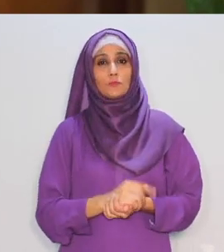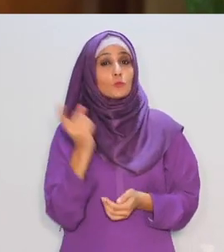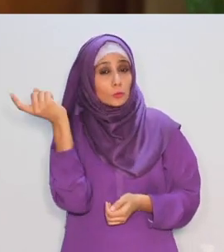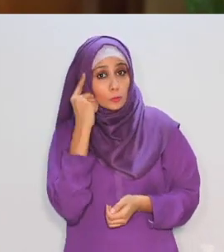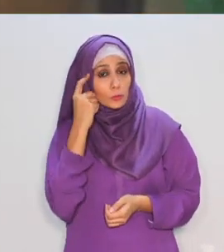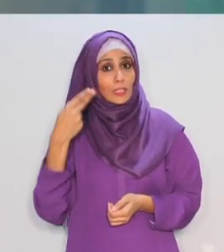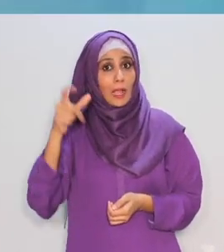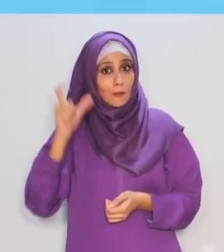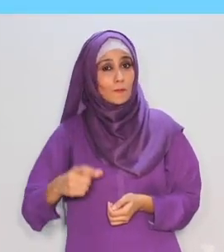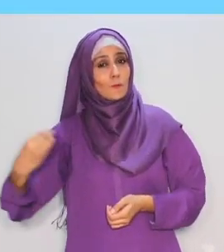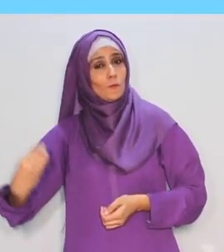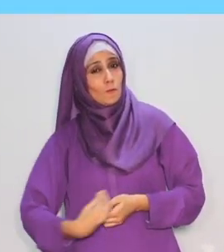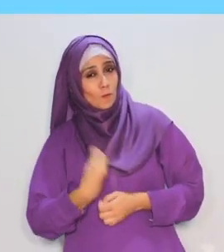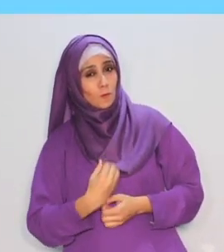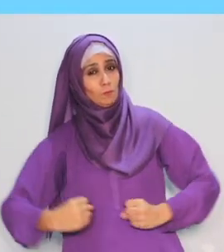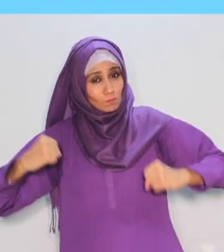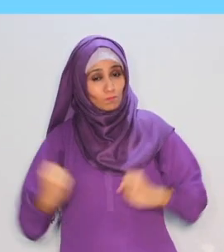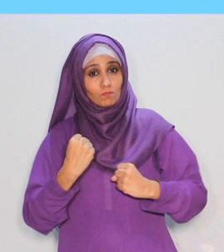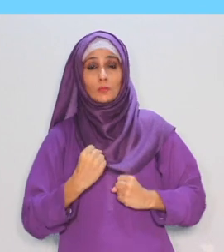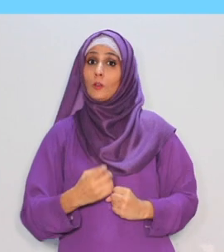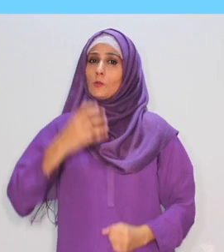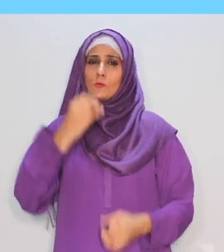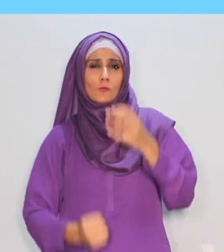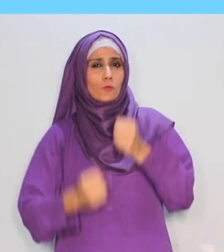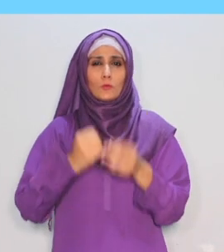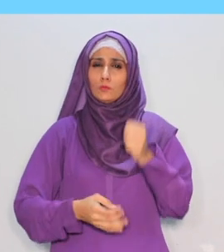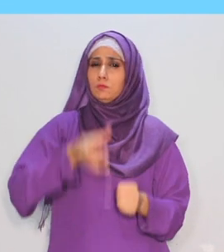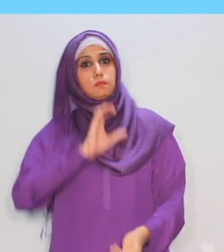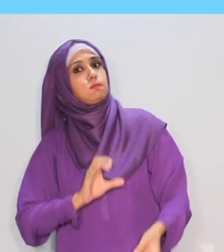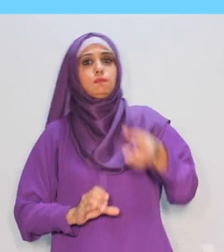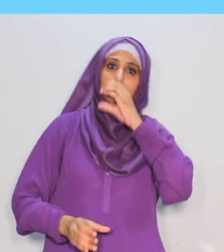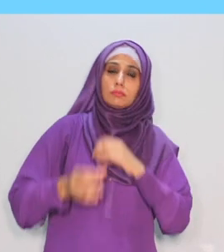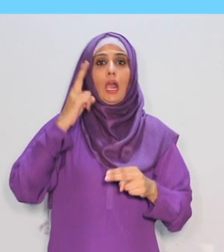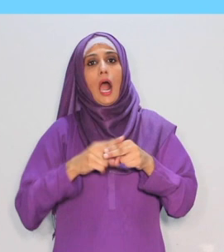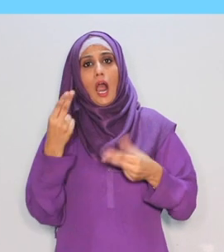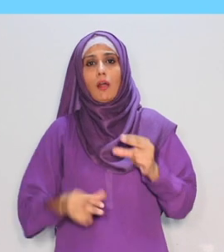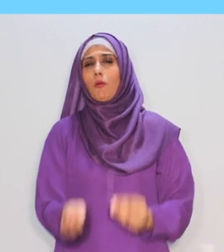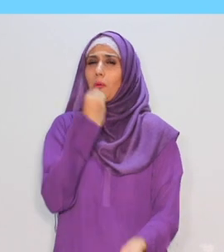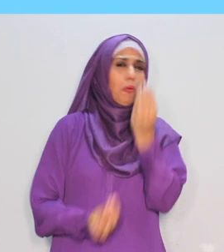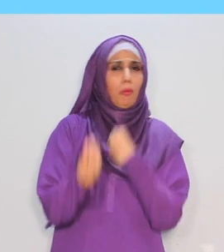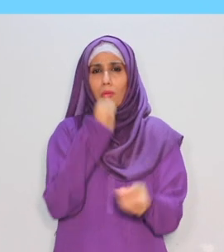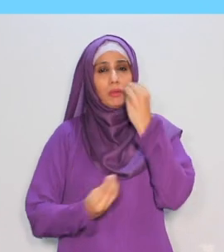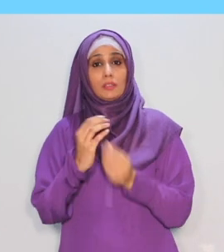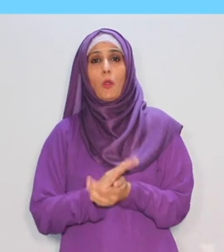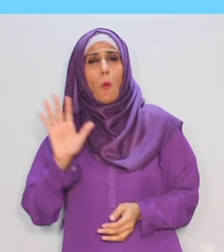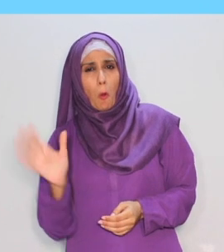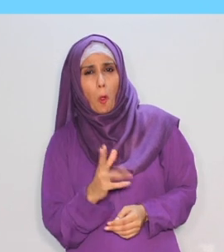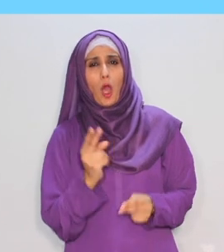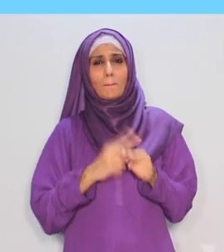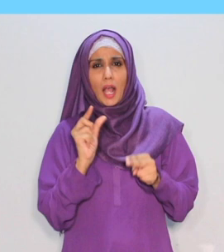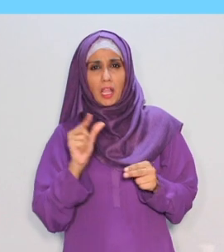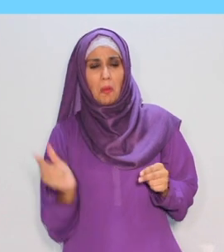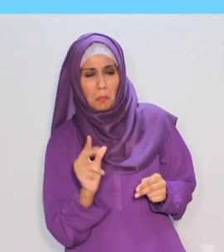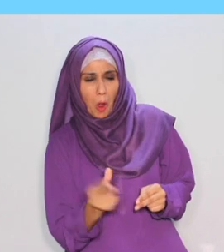सोचकर हादी को आया जोश और वो ग्लास पे ग्लास दूध पीता गया, अंडे पे अंडे खाता गया, तरह तरह के मेवे